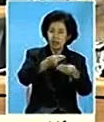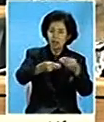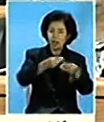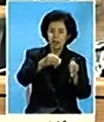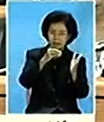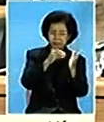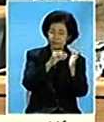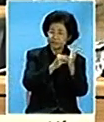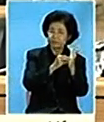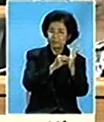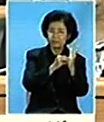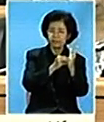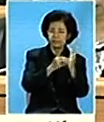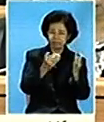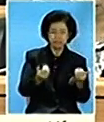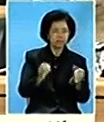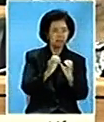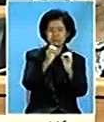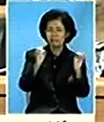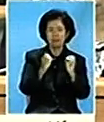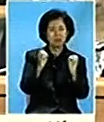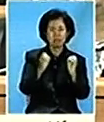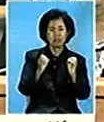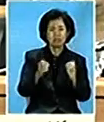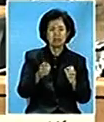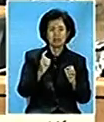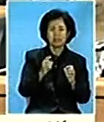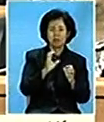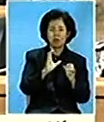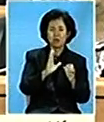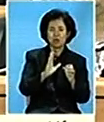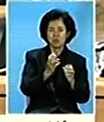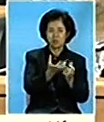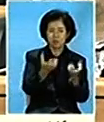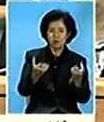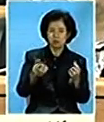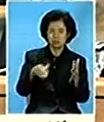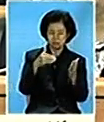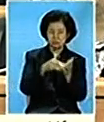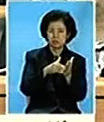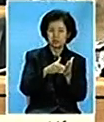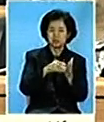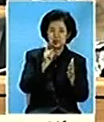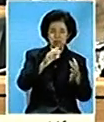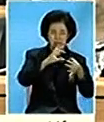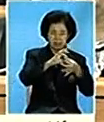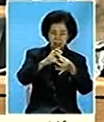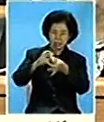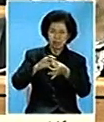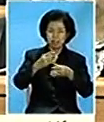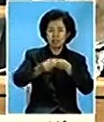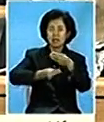ครนะครับขณะนี้ยังไม่มีที่เรียกว่าโอท็อปเซ็นเตอร์เนี่ยผมอยากเห็นตรงนี้นะครับเพื่อที่จะได้เชื่อมโยงการค้าการข